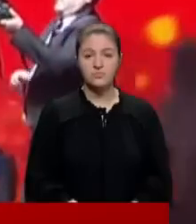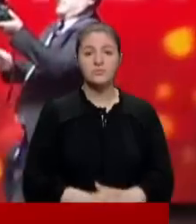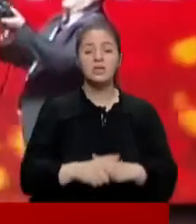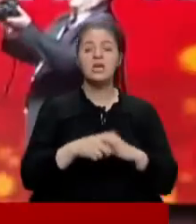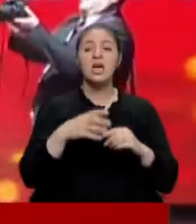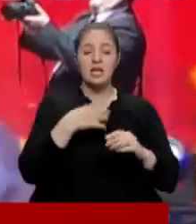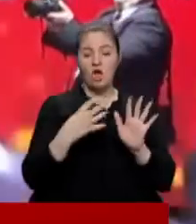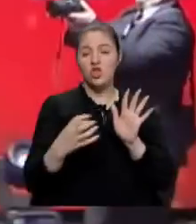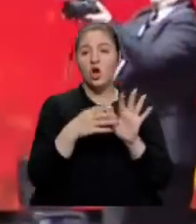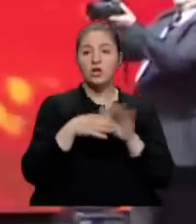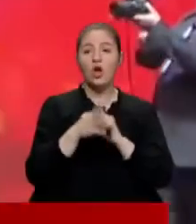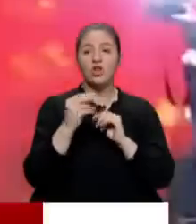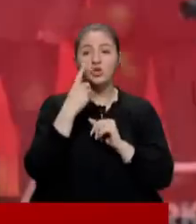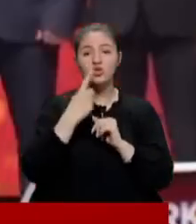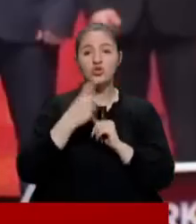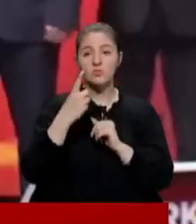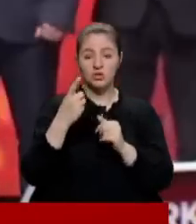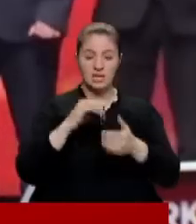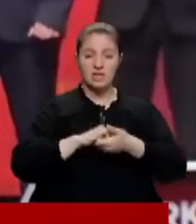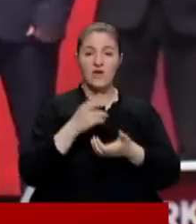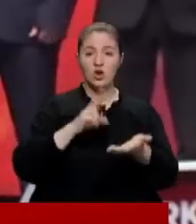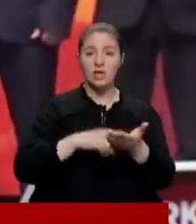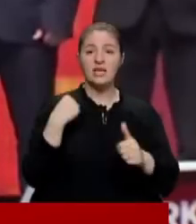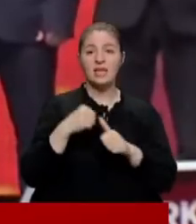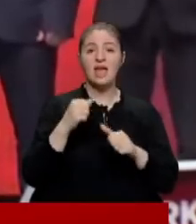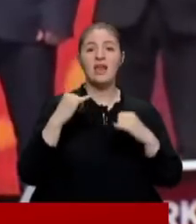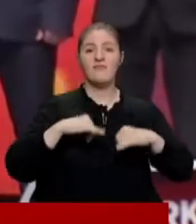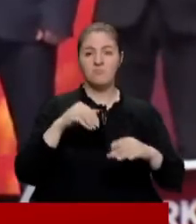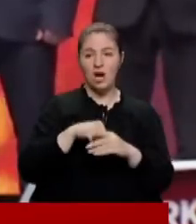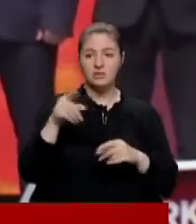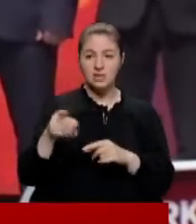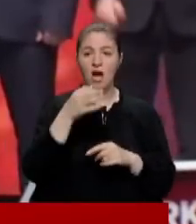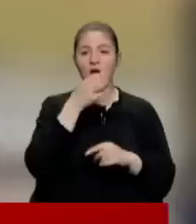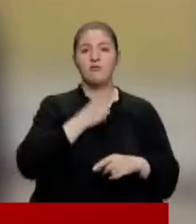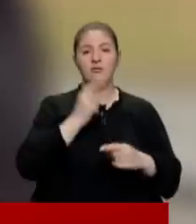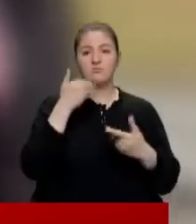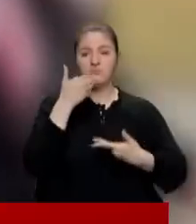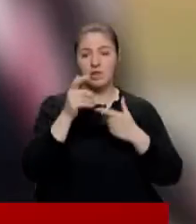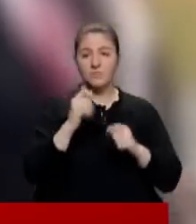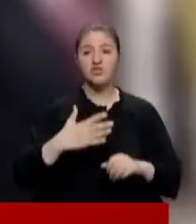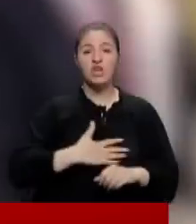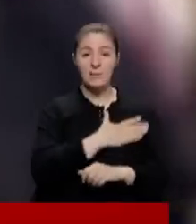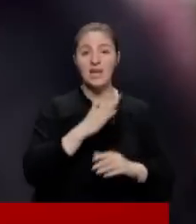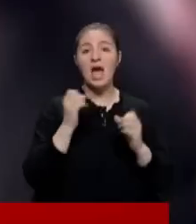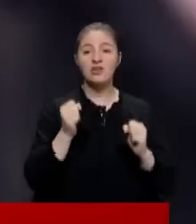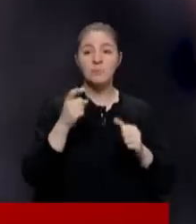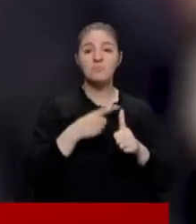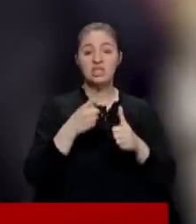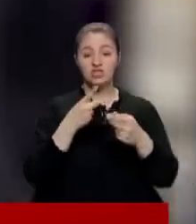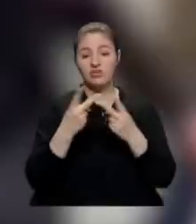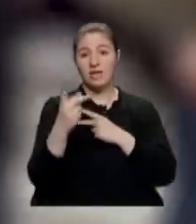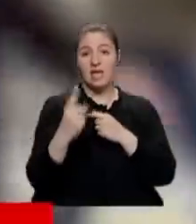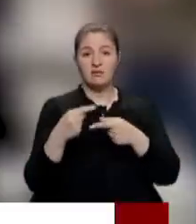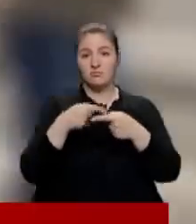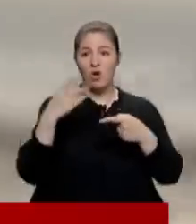seçime kendi logosuyla giren Cumhur ittifak üyesinin yeniden Refah Partisi Ankara'da adaylarını tanıttı CHP'nin Erzincan 1 sırada